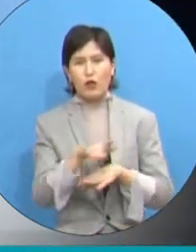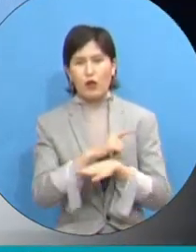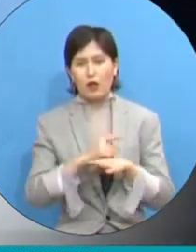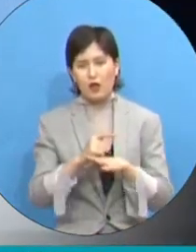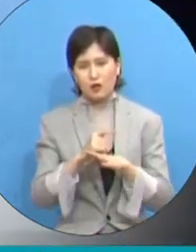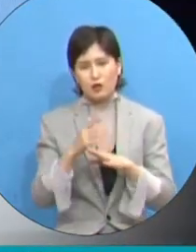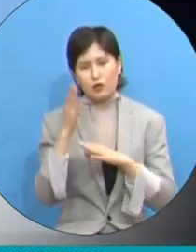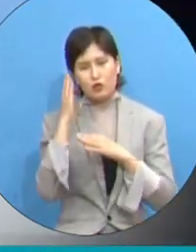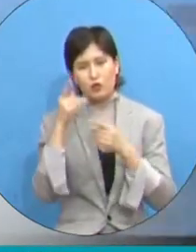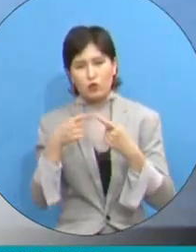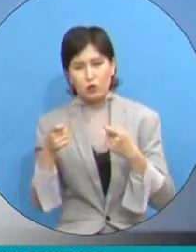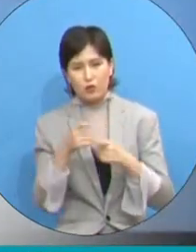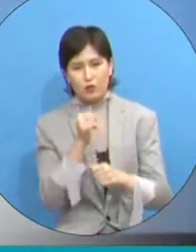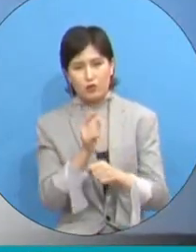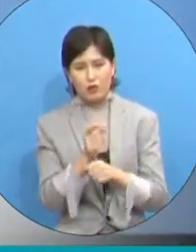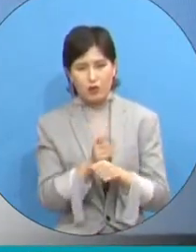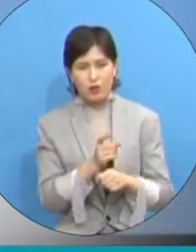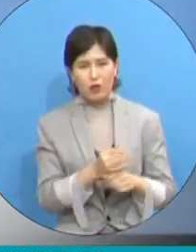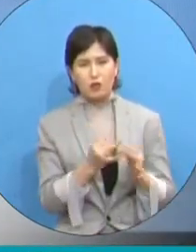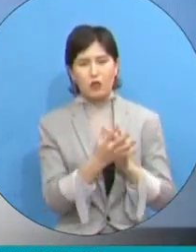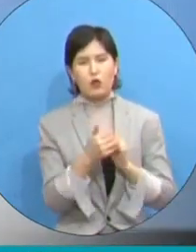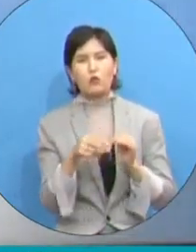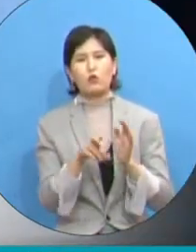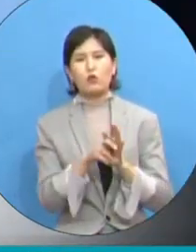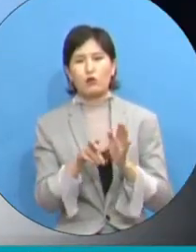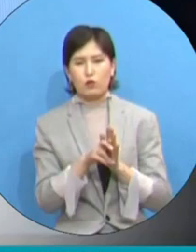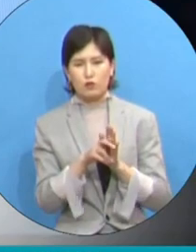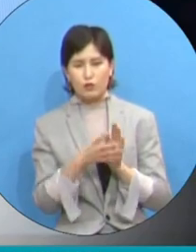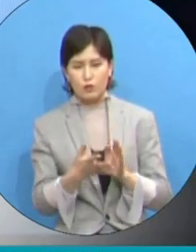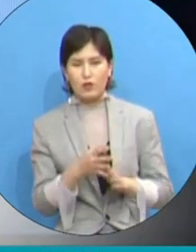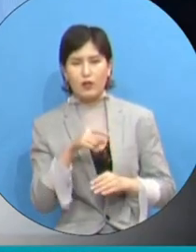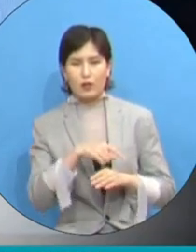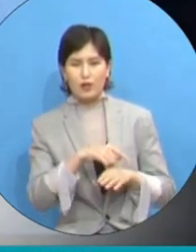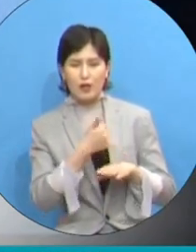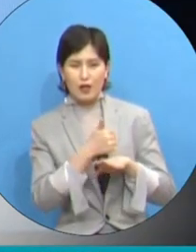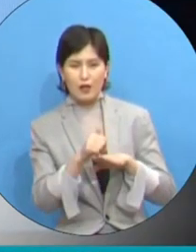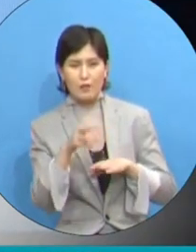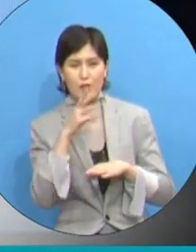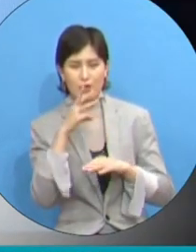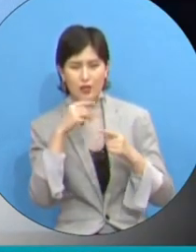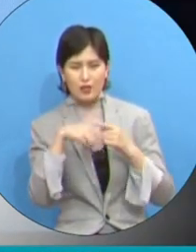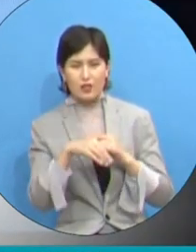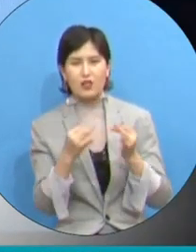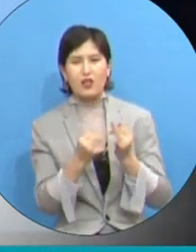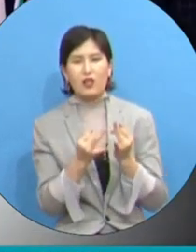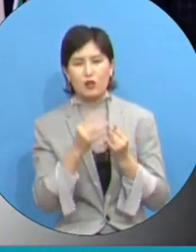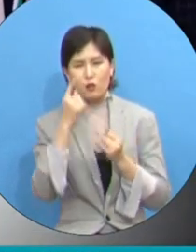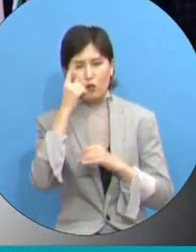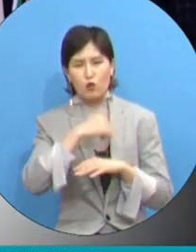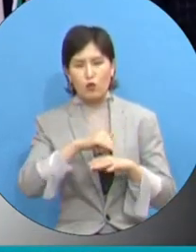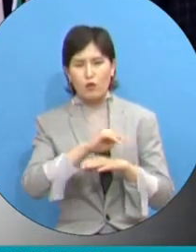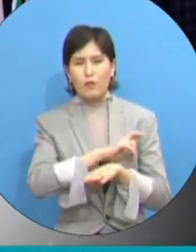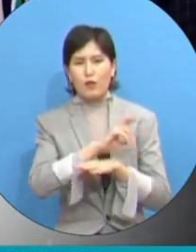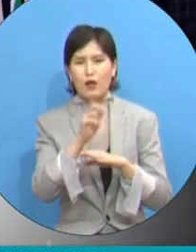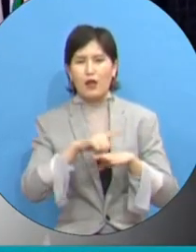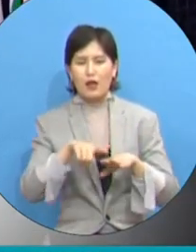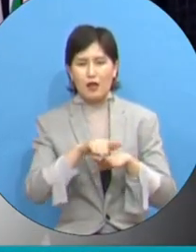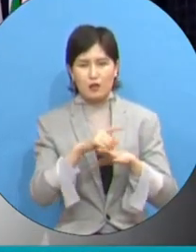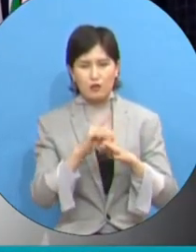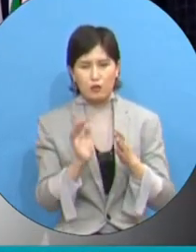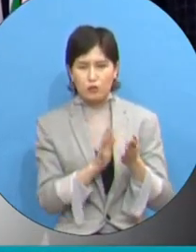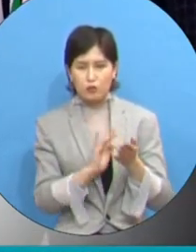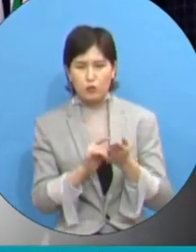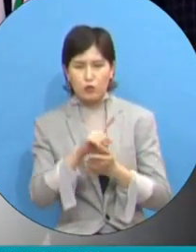үйлчилгээг онлайнаар тус төвөөс авах боломжтой болжээ. Мөн тус аяилжуулчлалын мэдээллийн төвд виртуалаар Монгол орны байгалийн үзэсгэлэнт газруудаар